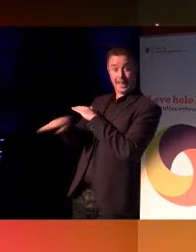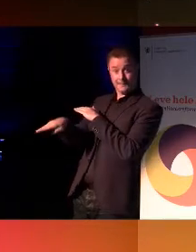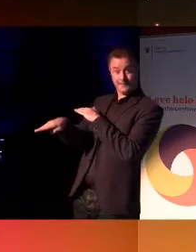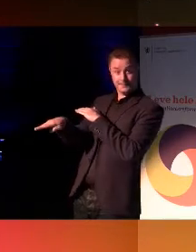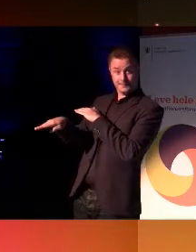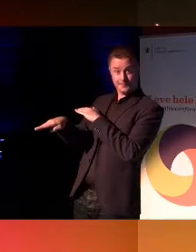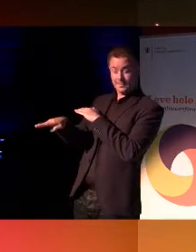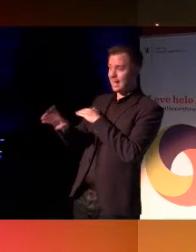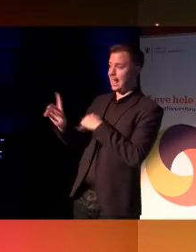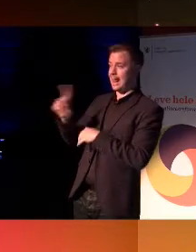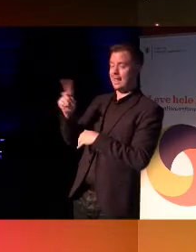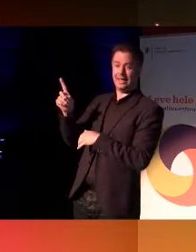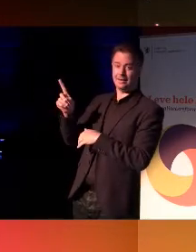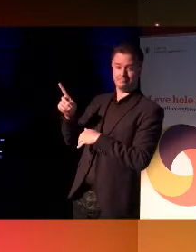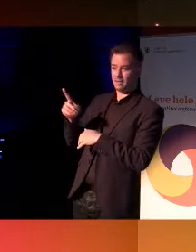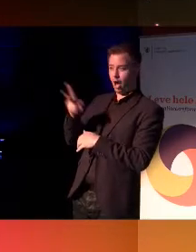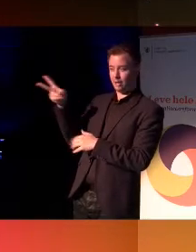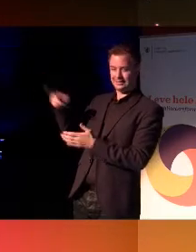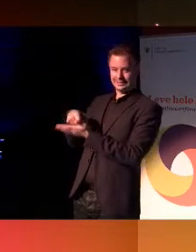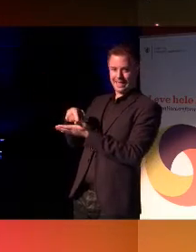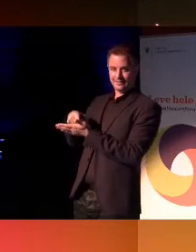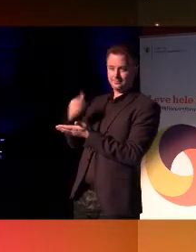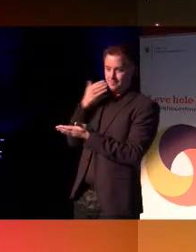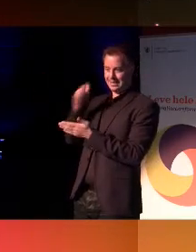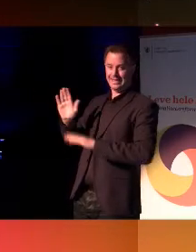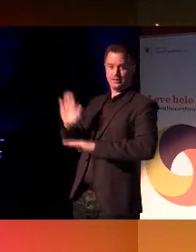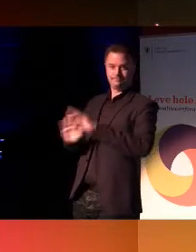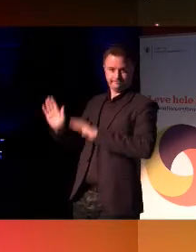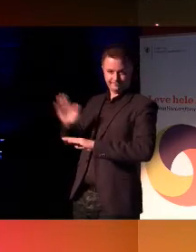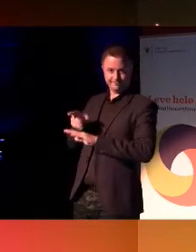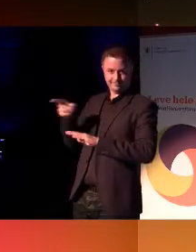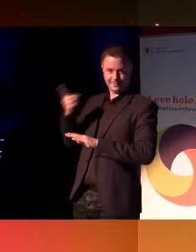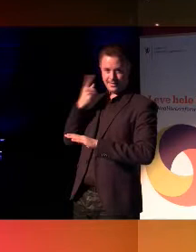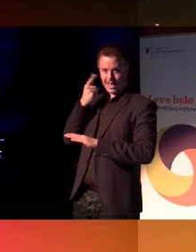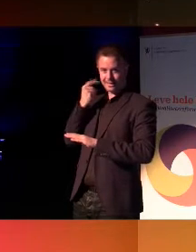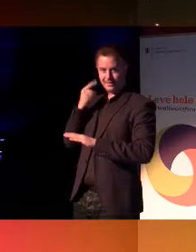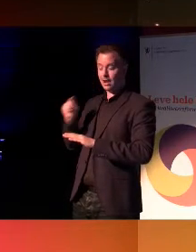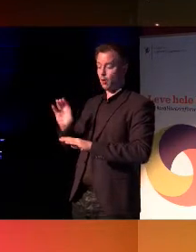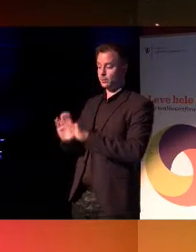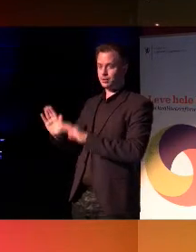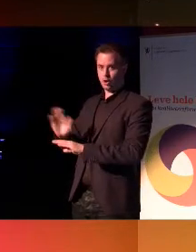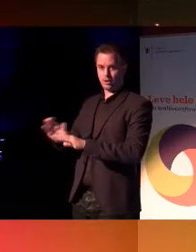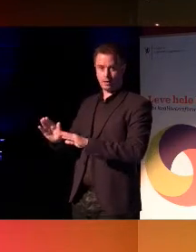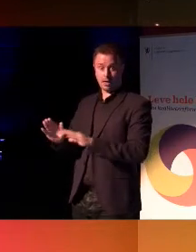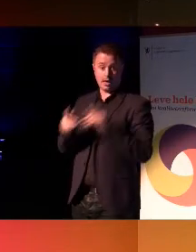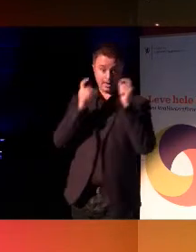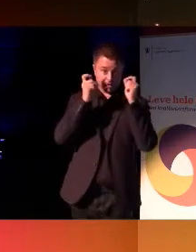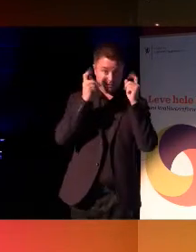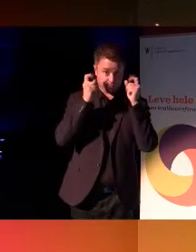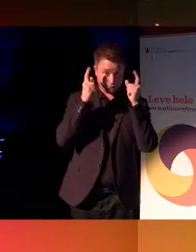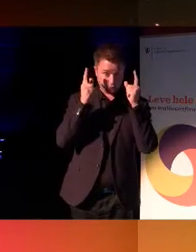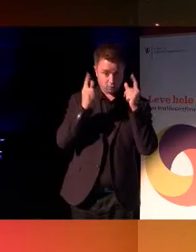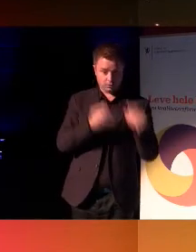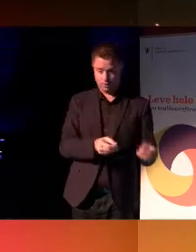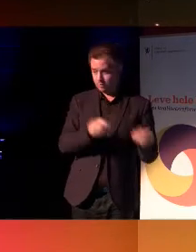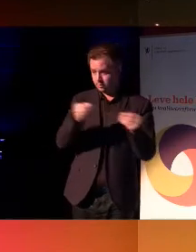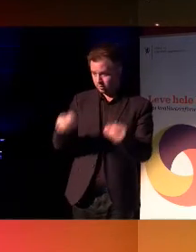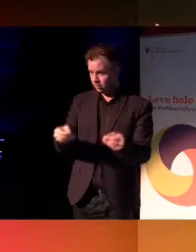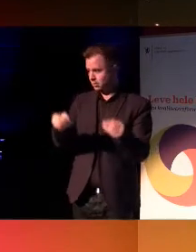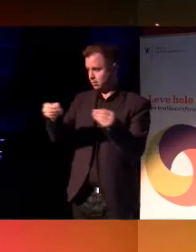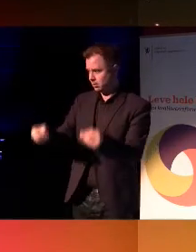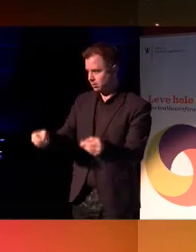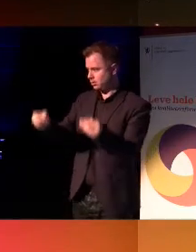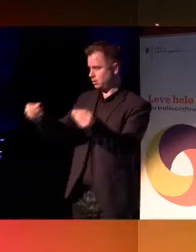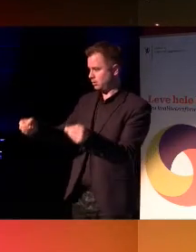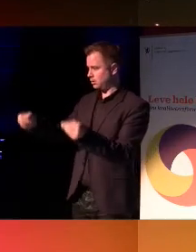bopel eller I andre deler av eldreomsorgen, til at den nødvendige informasjonen følger pasienten fra de som